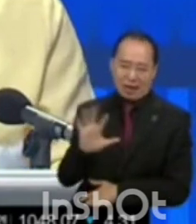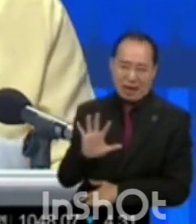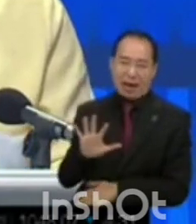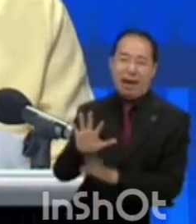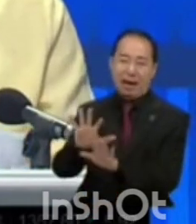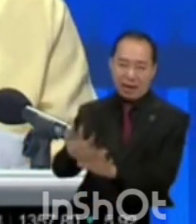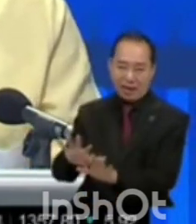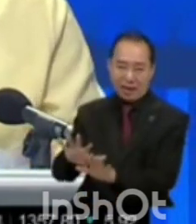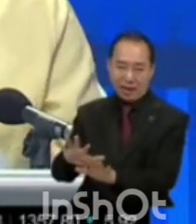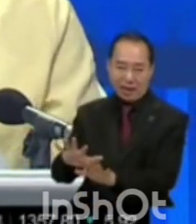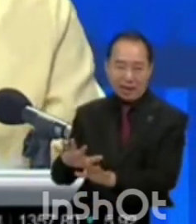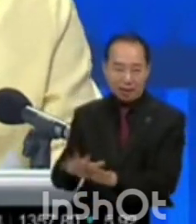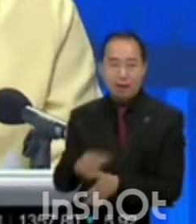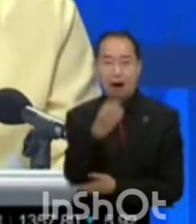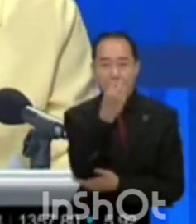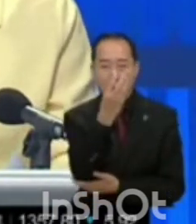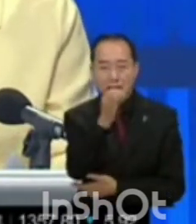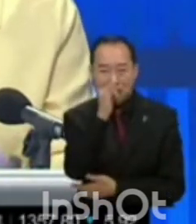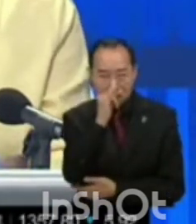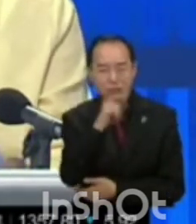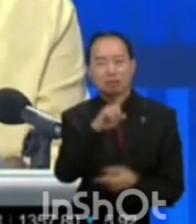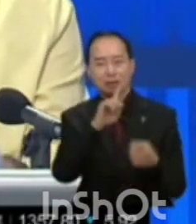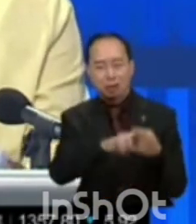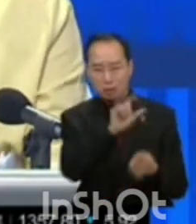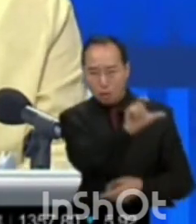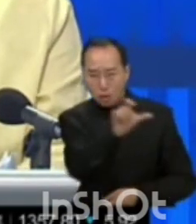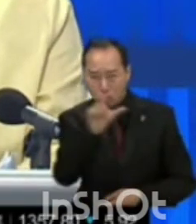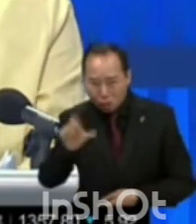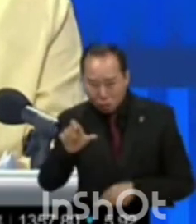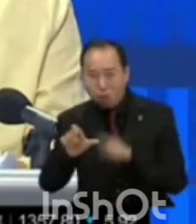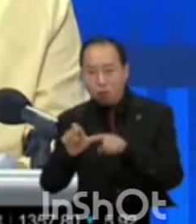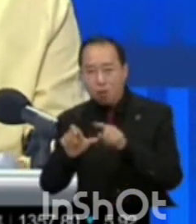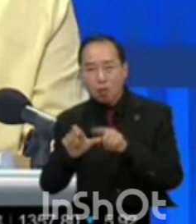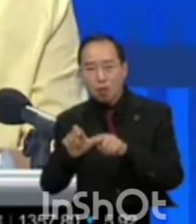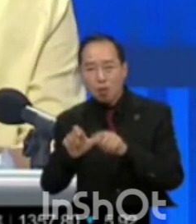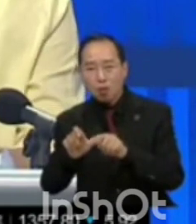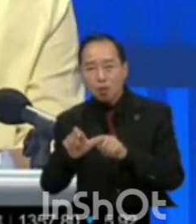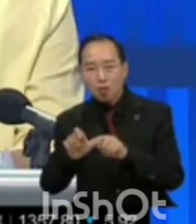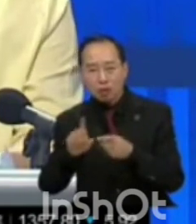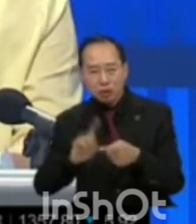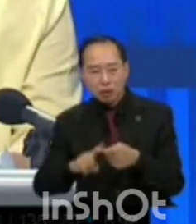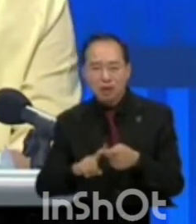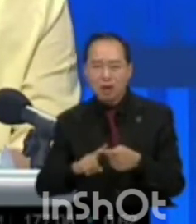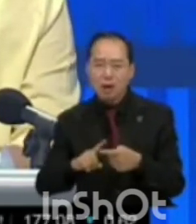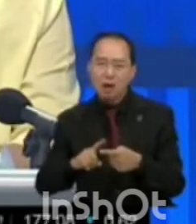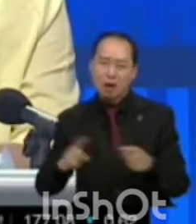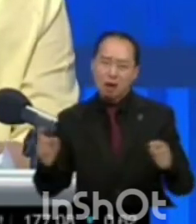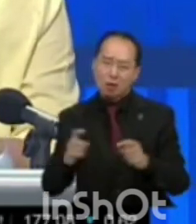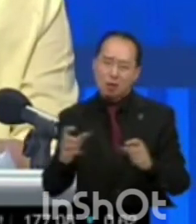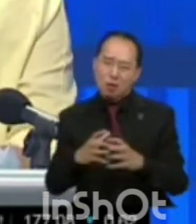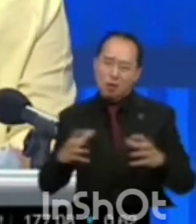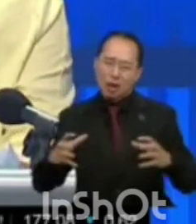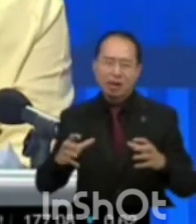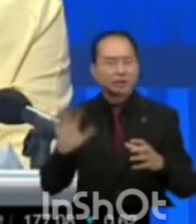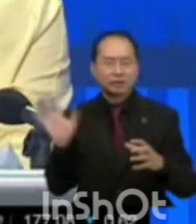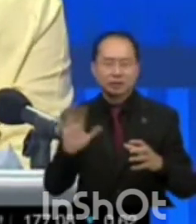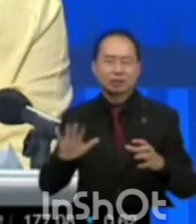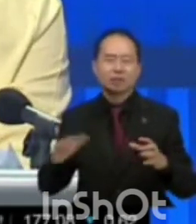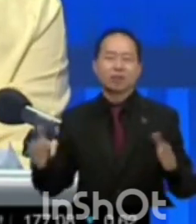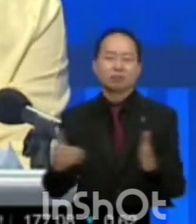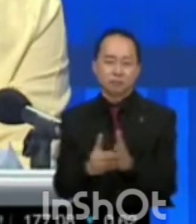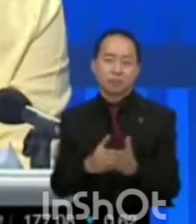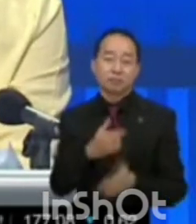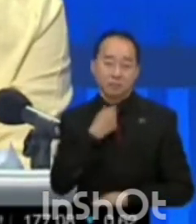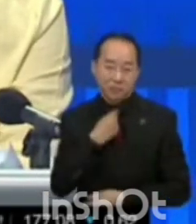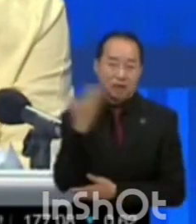때문에 언론에 나온 것을 토대로 해서 제가 그 논쟁의 계속을 피하려고 했던 것입니다.